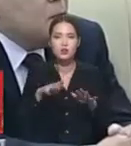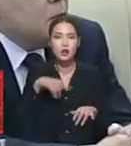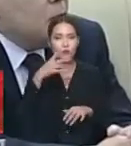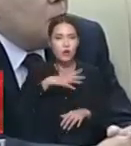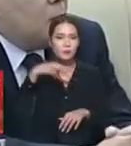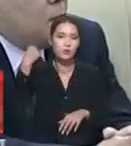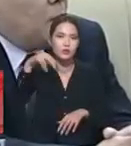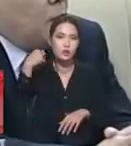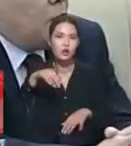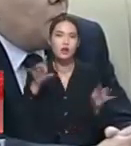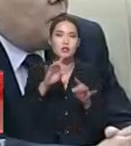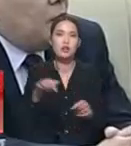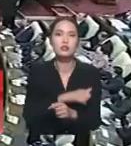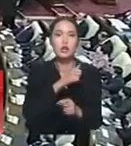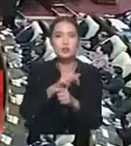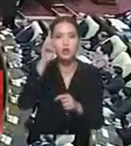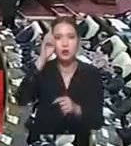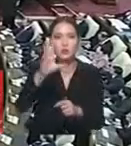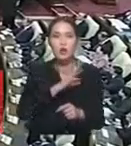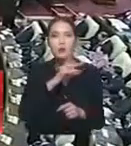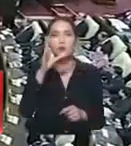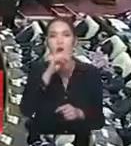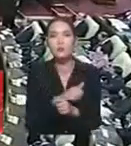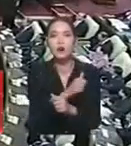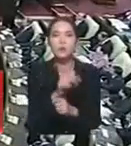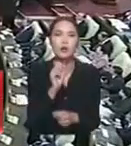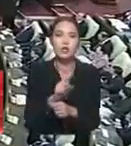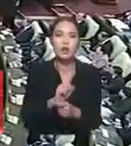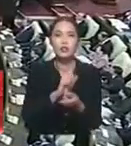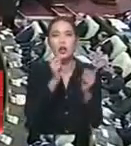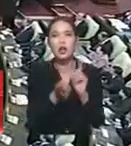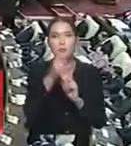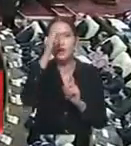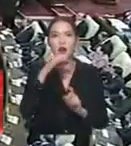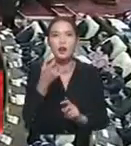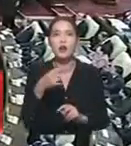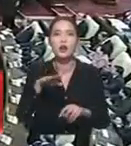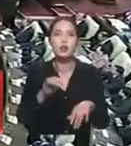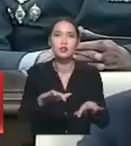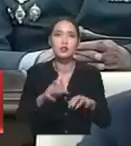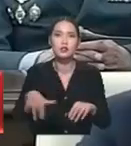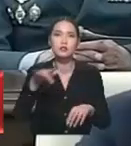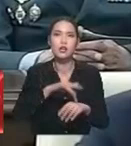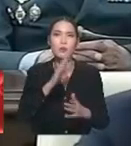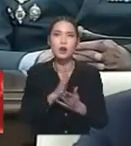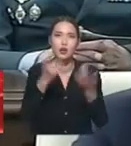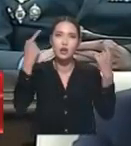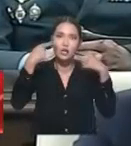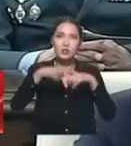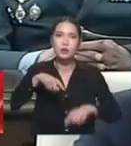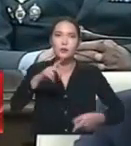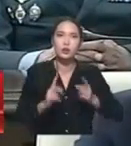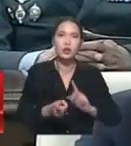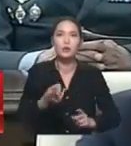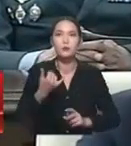больше, заявил глава государства и обозначил задачу превратить Казахстан в IT-страну. Достижения в сфере цифровизации у нас уже